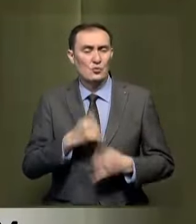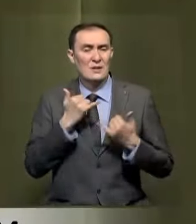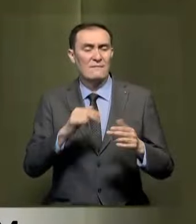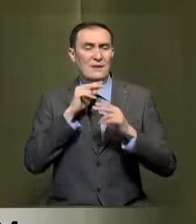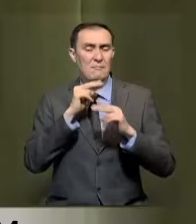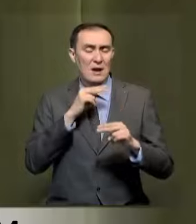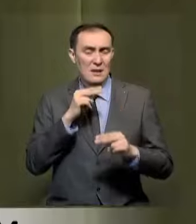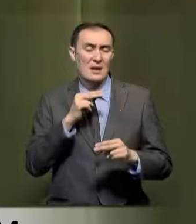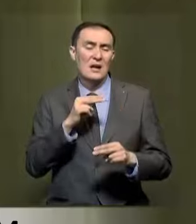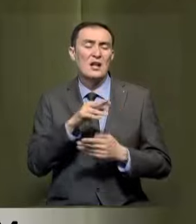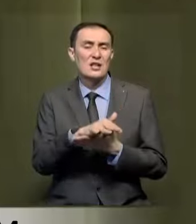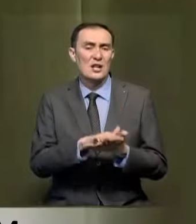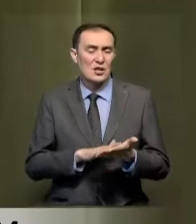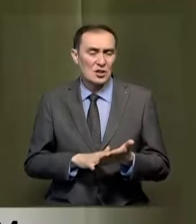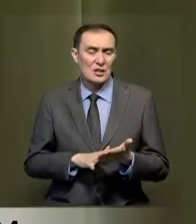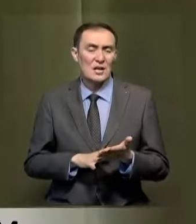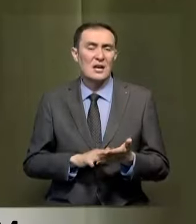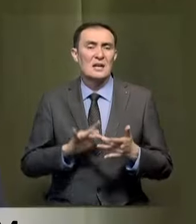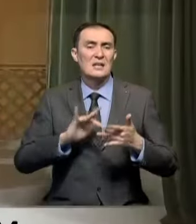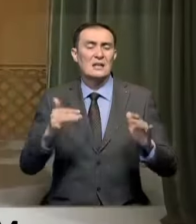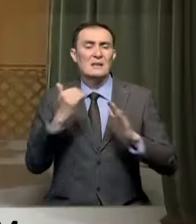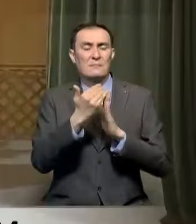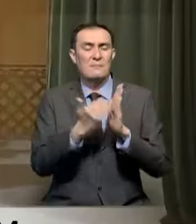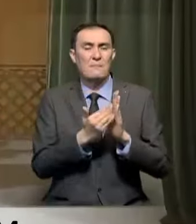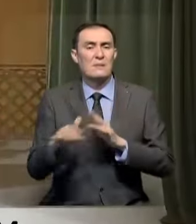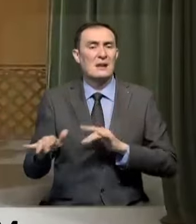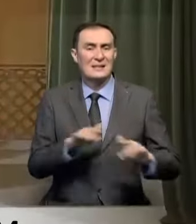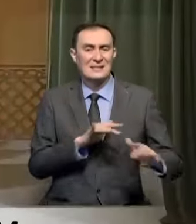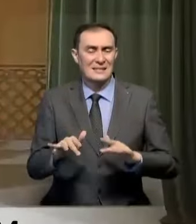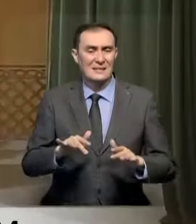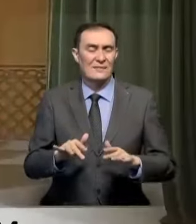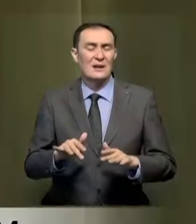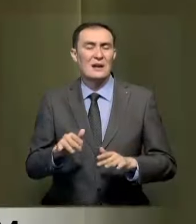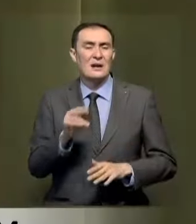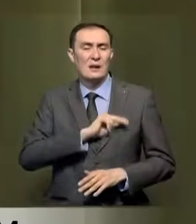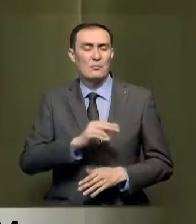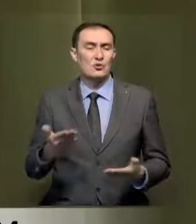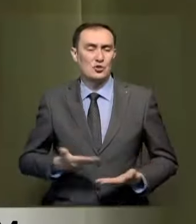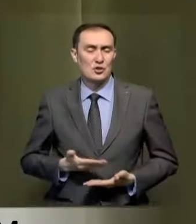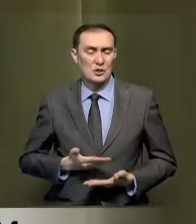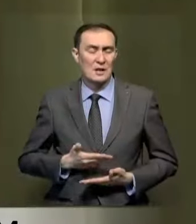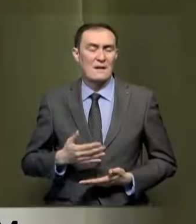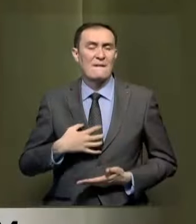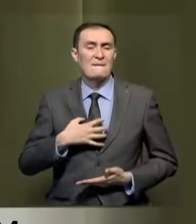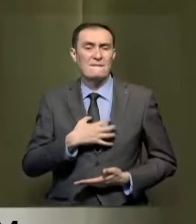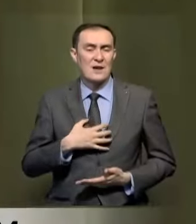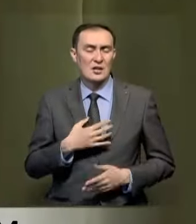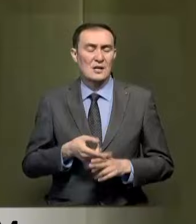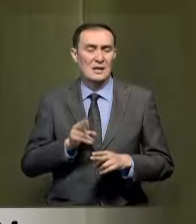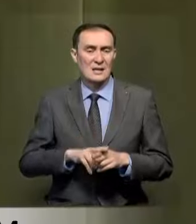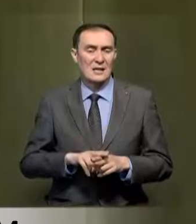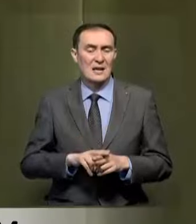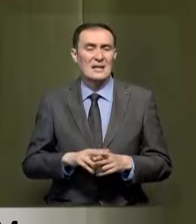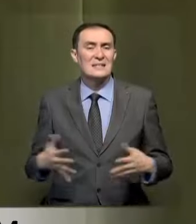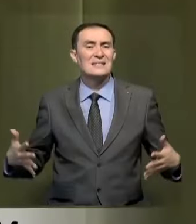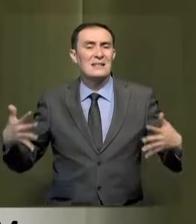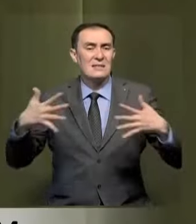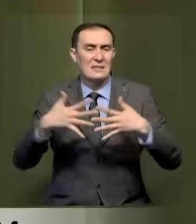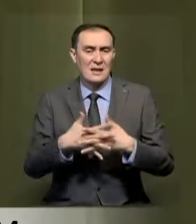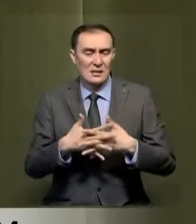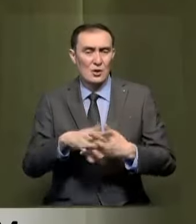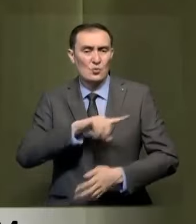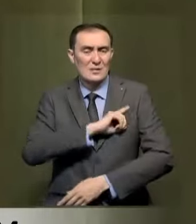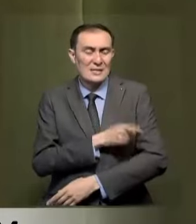внимание дальнейшей цифровизации всех процессов и сфер жизни Здесь ключевое значение имеет Синергия